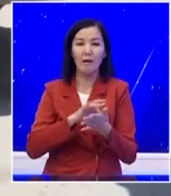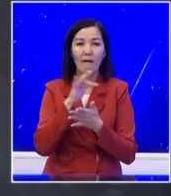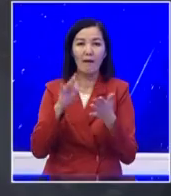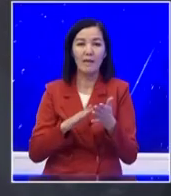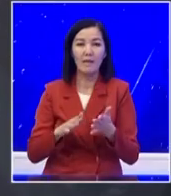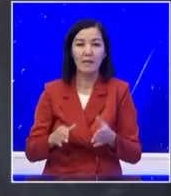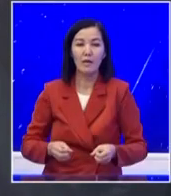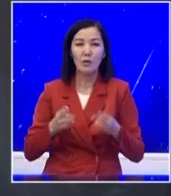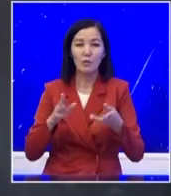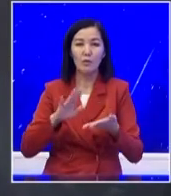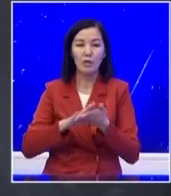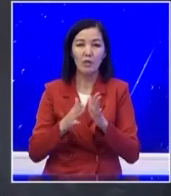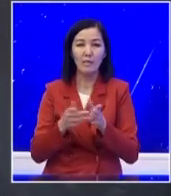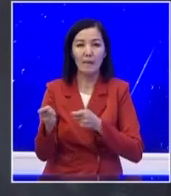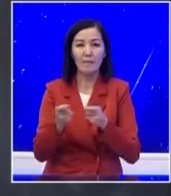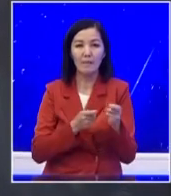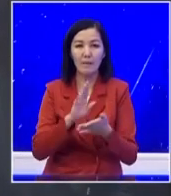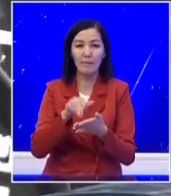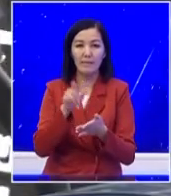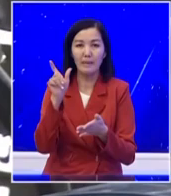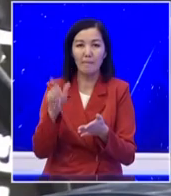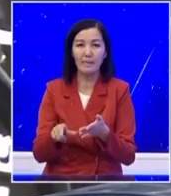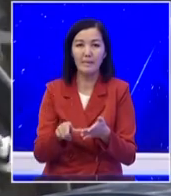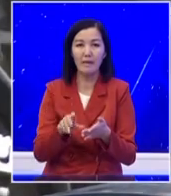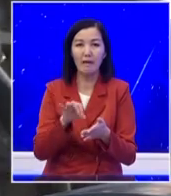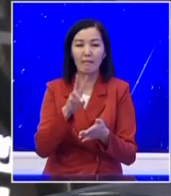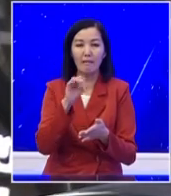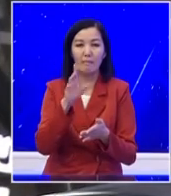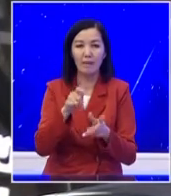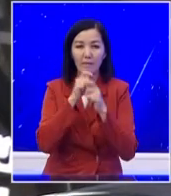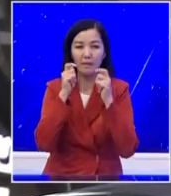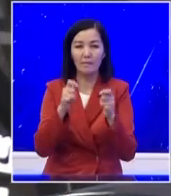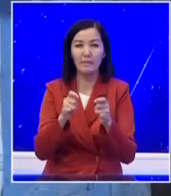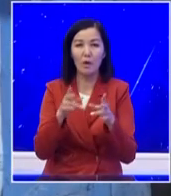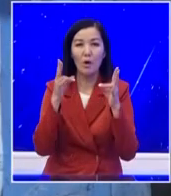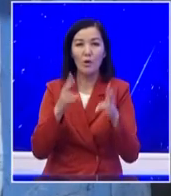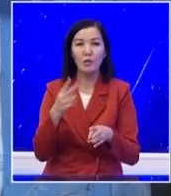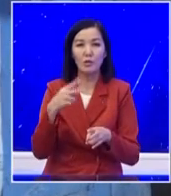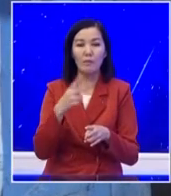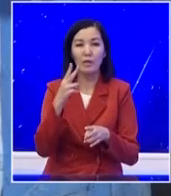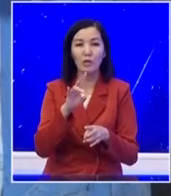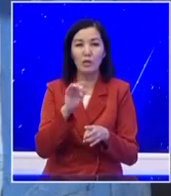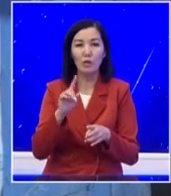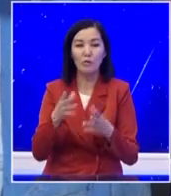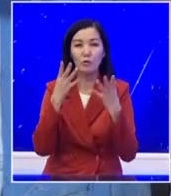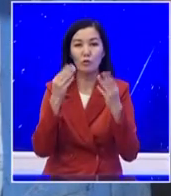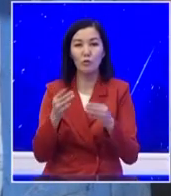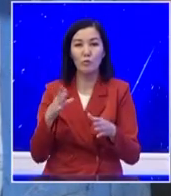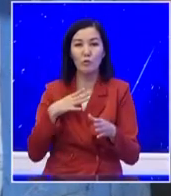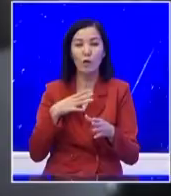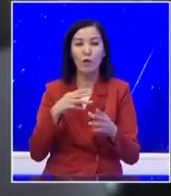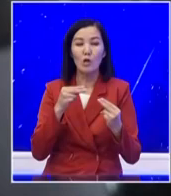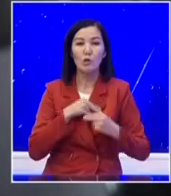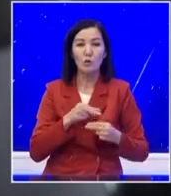басқармасының бастығы Қанат Алтынбеков табыстады. Оқиға 22 наурыз күні болыпты. Жұмыстан қайтып келе жатқан Ержан автокөлік